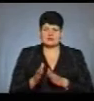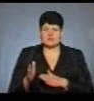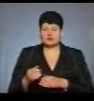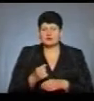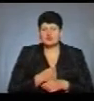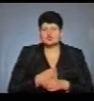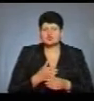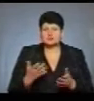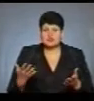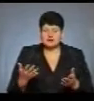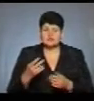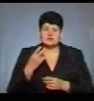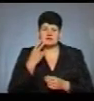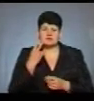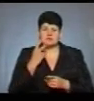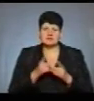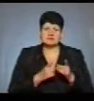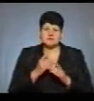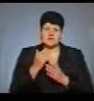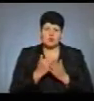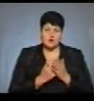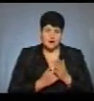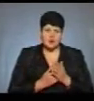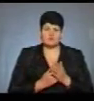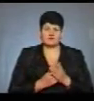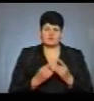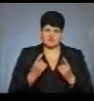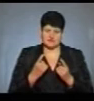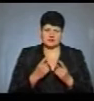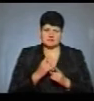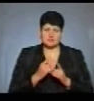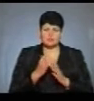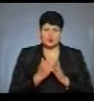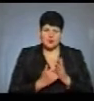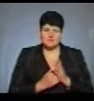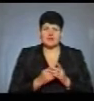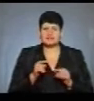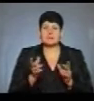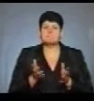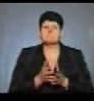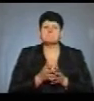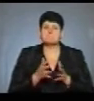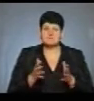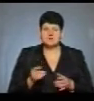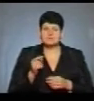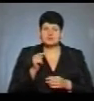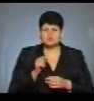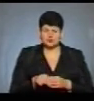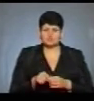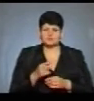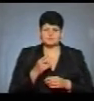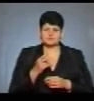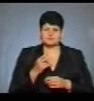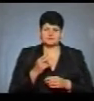на жаль, ну, завжди при зміні програмного забезпечення, глобальній зміні програмного забезпечення, а тим більше, що тут дивіться, скільки,